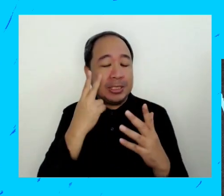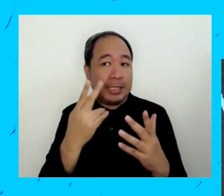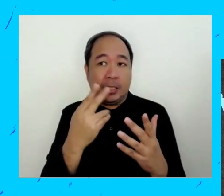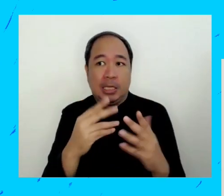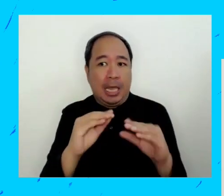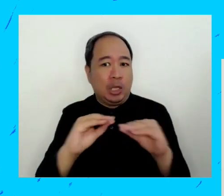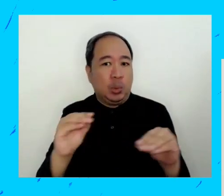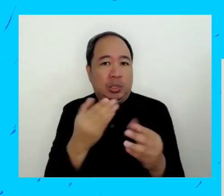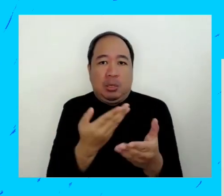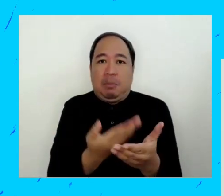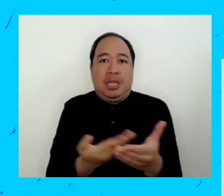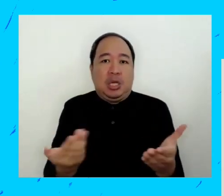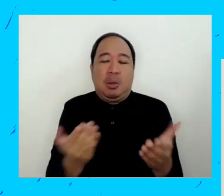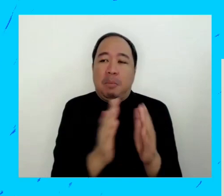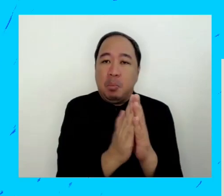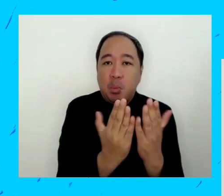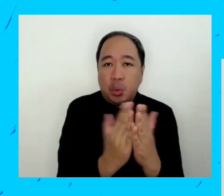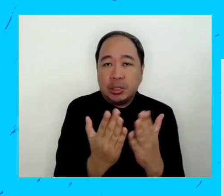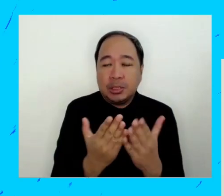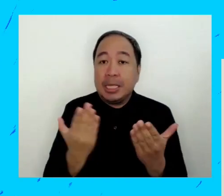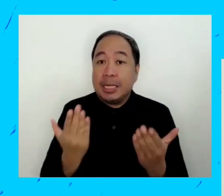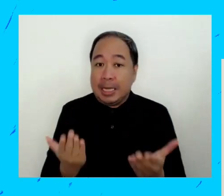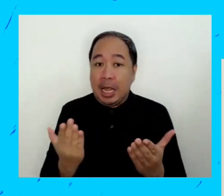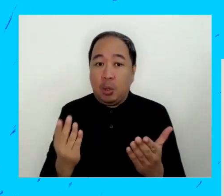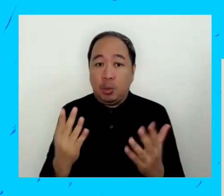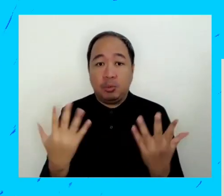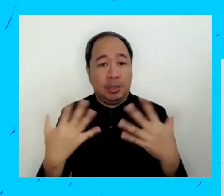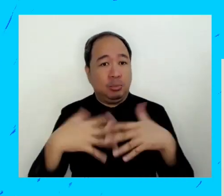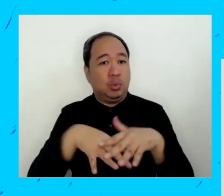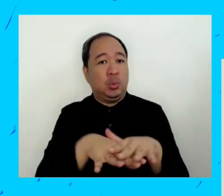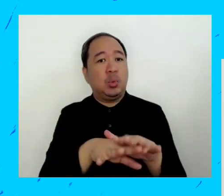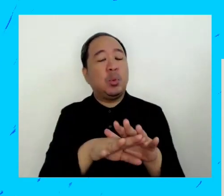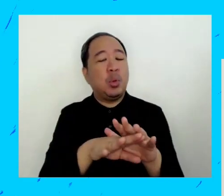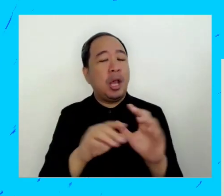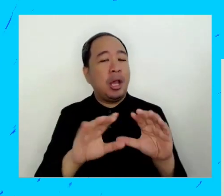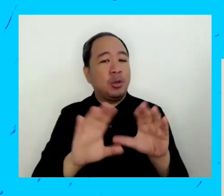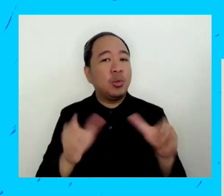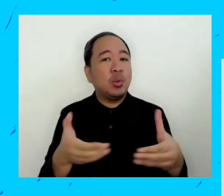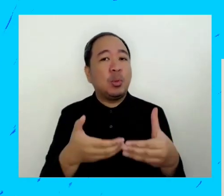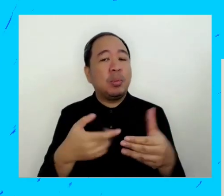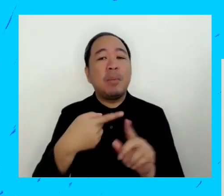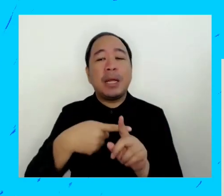l'accès à des matériaux, à des groupes hétérogènes et la